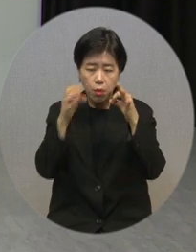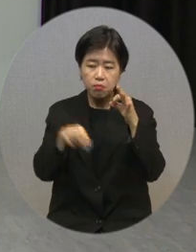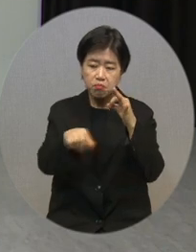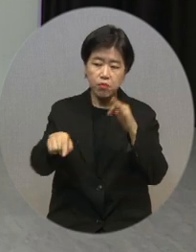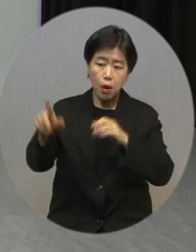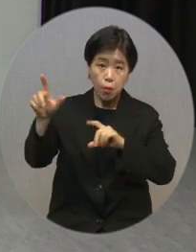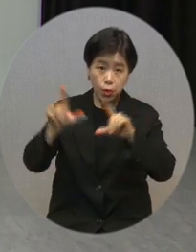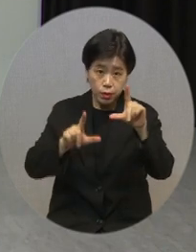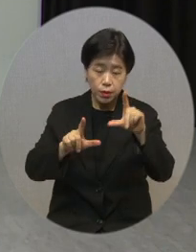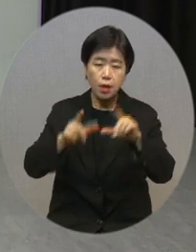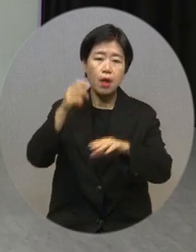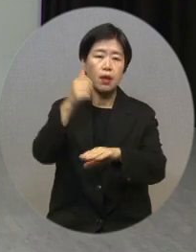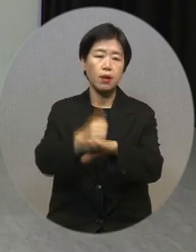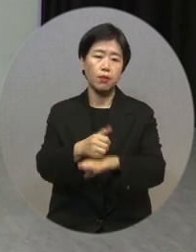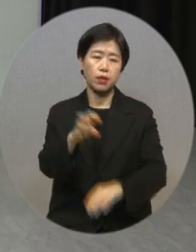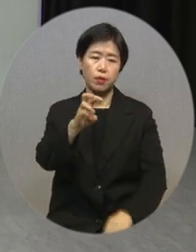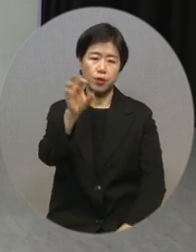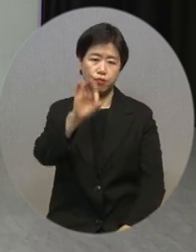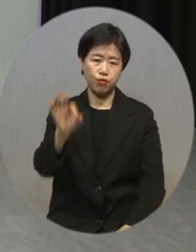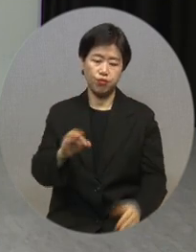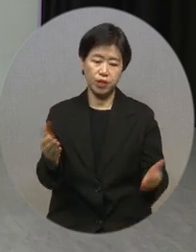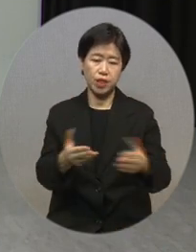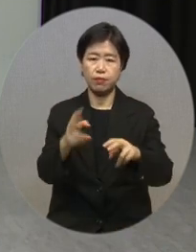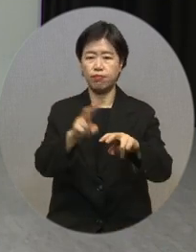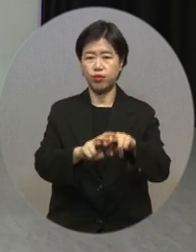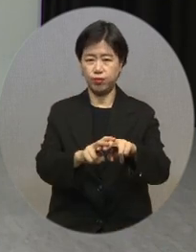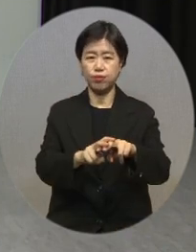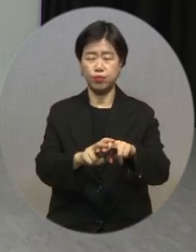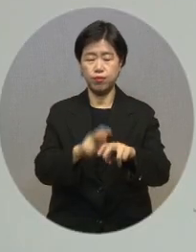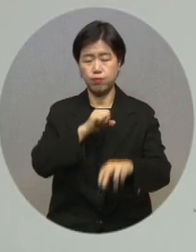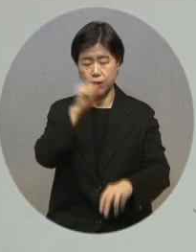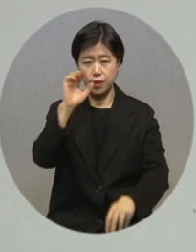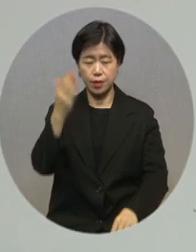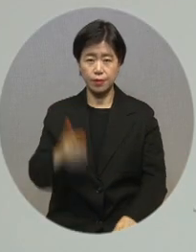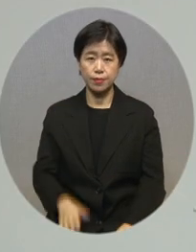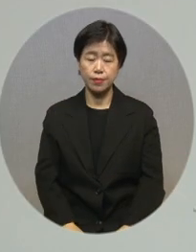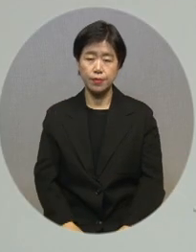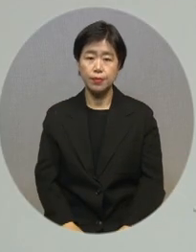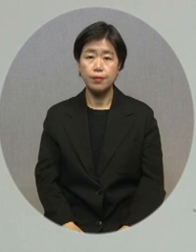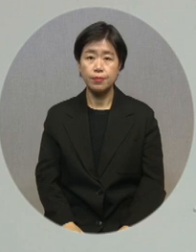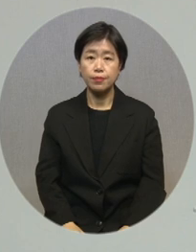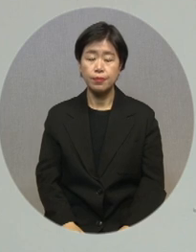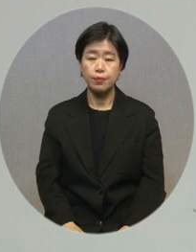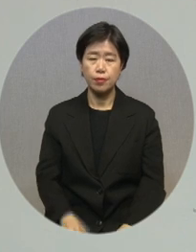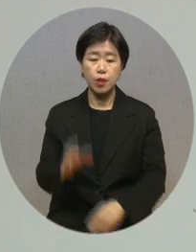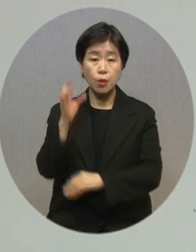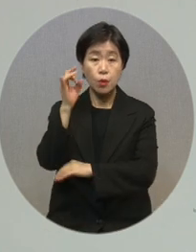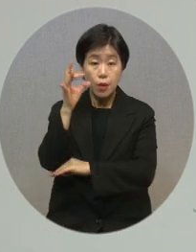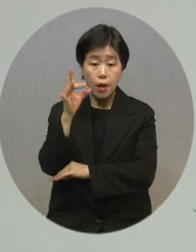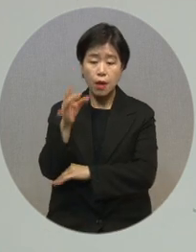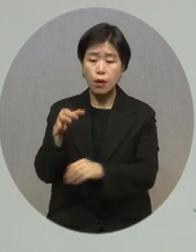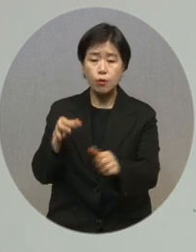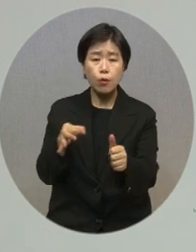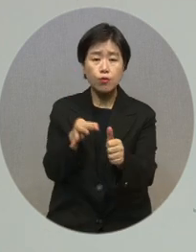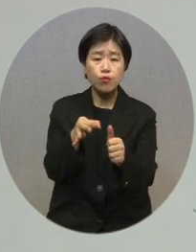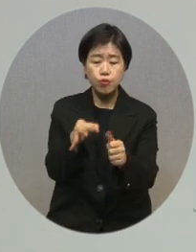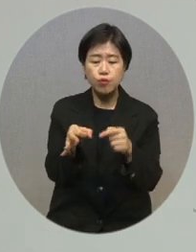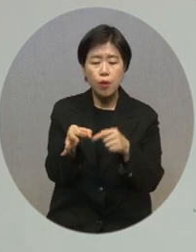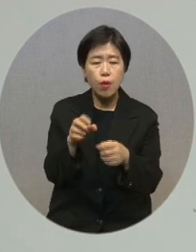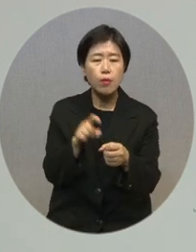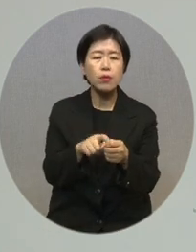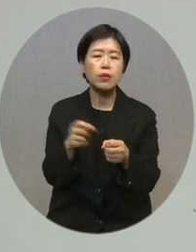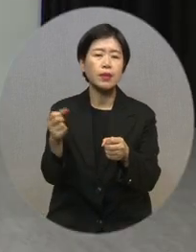그 알겠습니다. 지금 어떻게 보면은 그 실업급여 그 제도의 원래 취지를 살려나가고 있다 이렇게 이해를 하셔도 될것